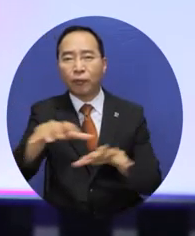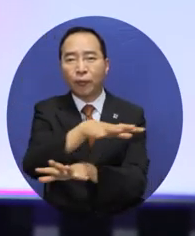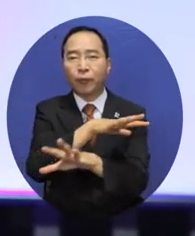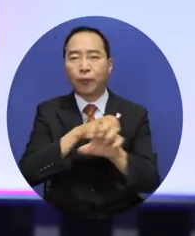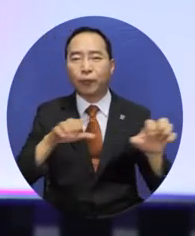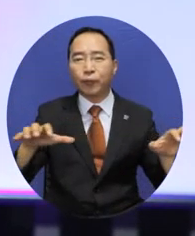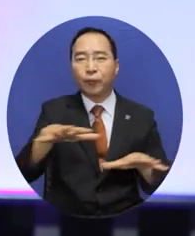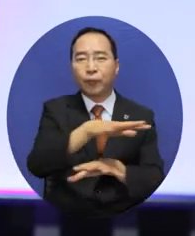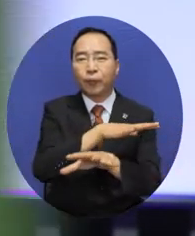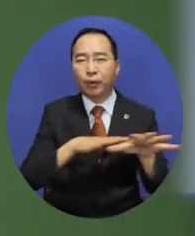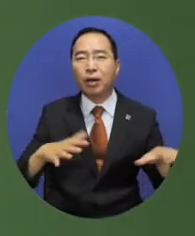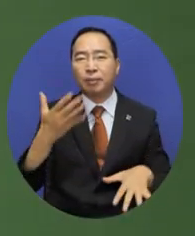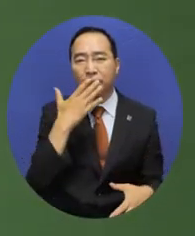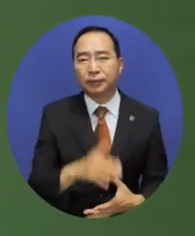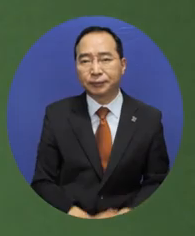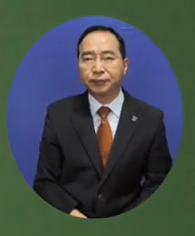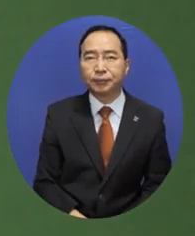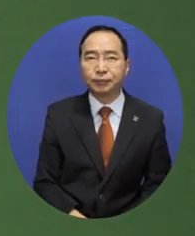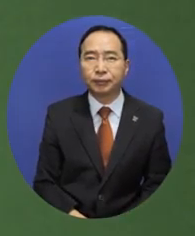인식입니다.